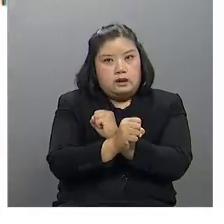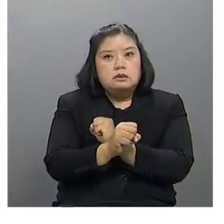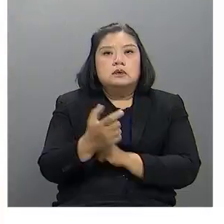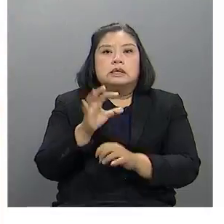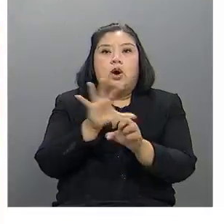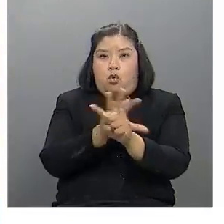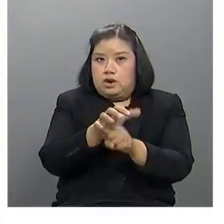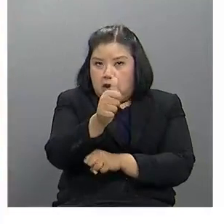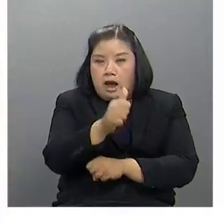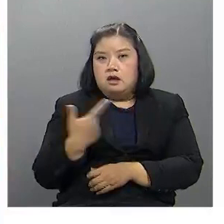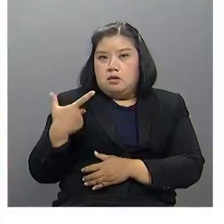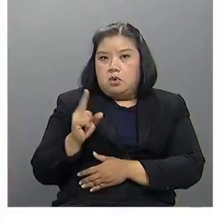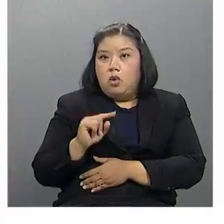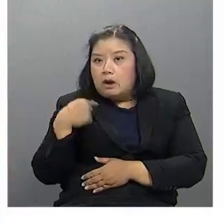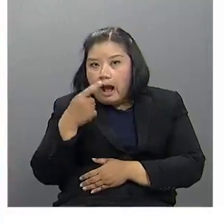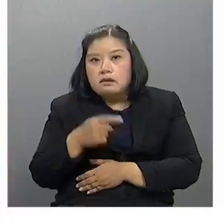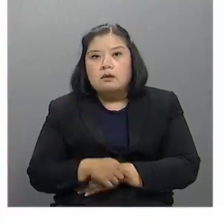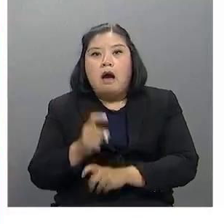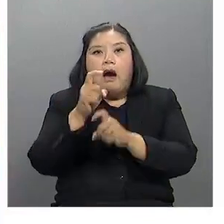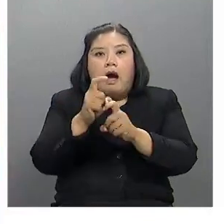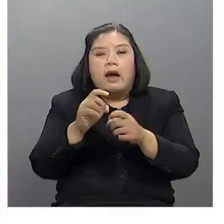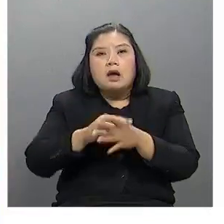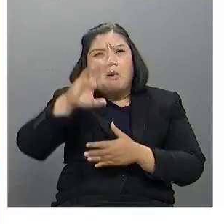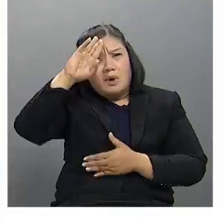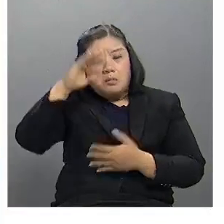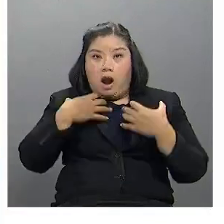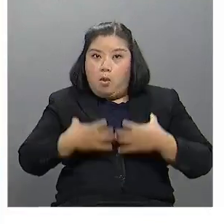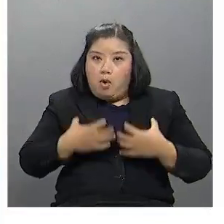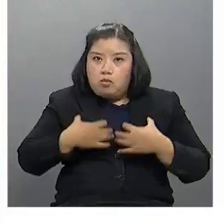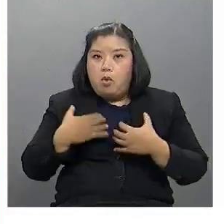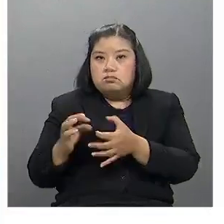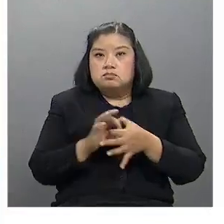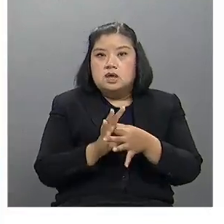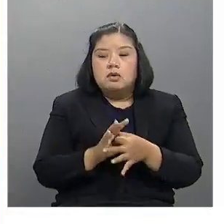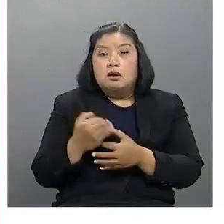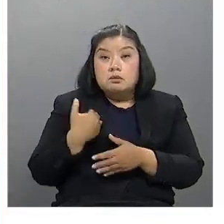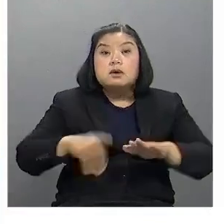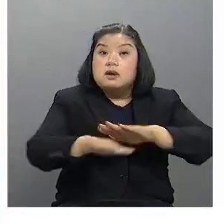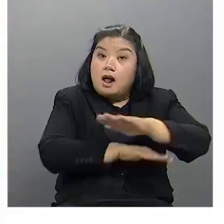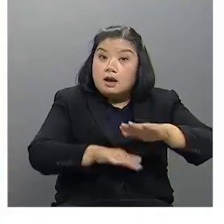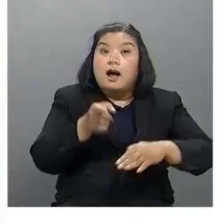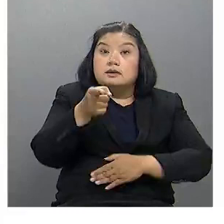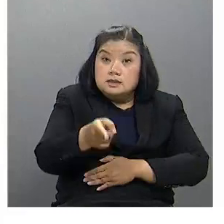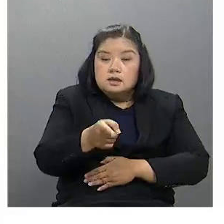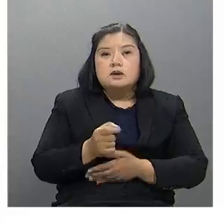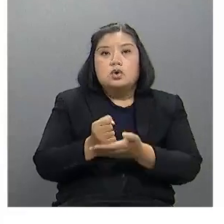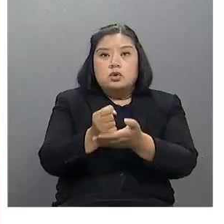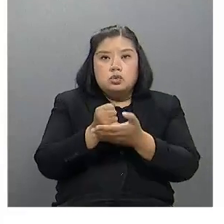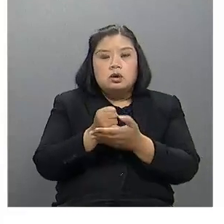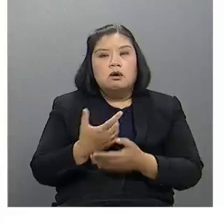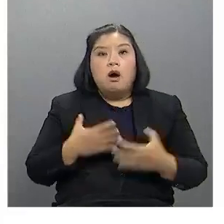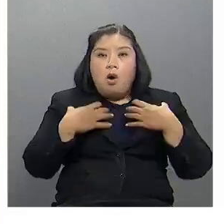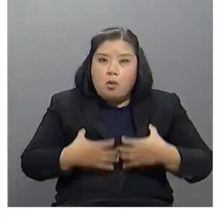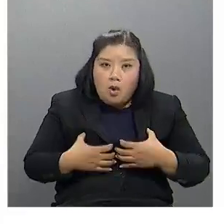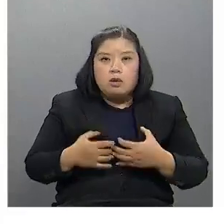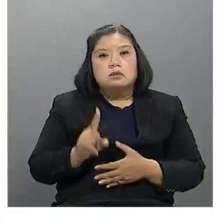ผู้ป่วยในกลุ่มเสี่ยงที่มีภาวะปอดบวมได้มีหลักฐานยืนยันนะคะว่าสามารถลดความรุนแรงของโรคและอัตราการเสีย